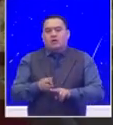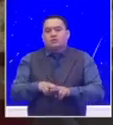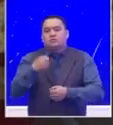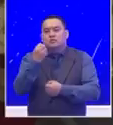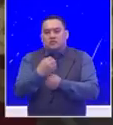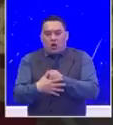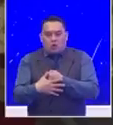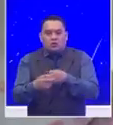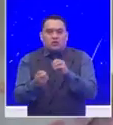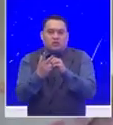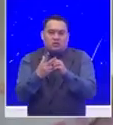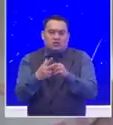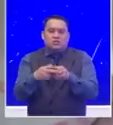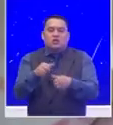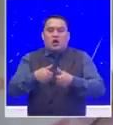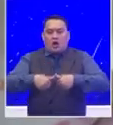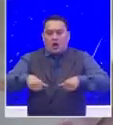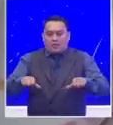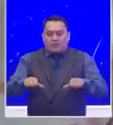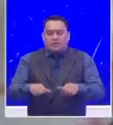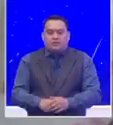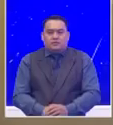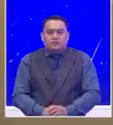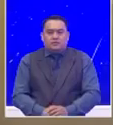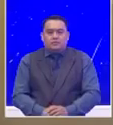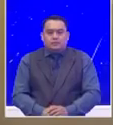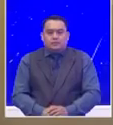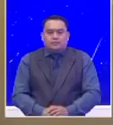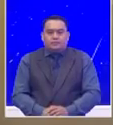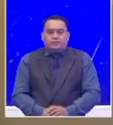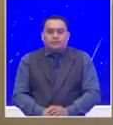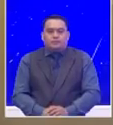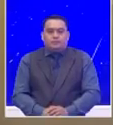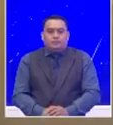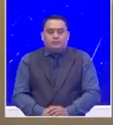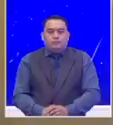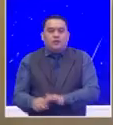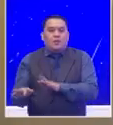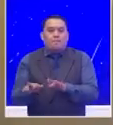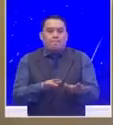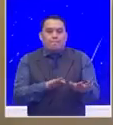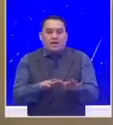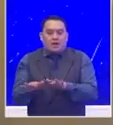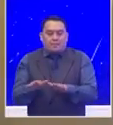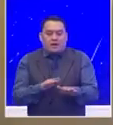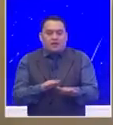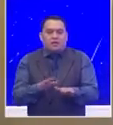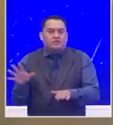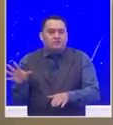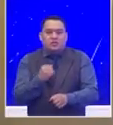«Шапогат» ведут 13 членов комиссии из числа получателей услуг. Мероприятия самые строгие, карантинные, то, что положено